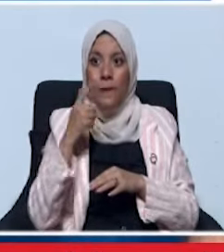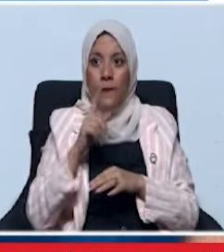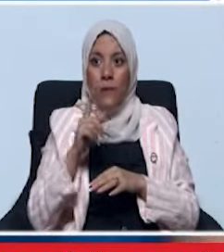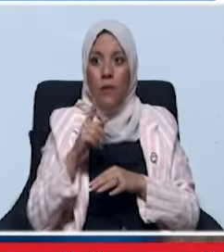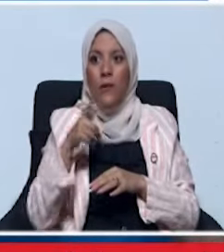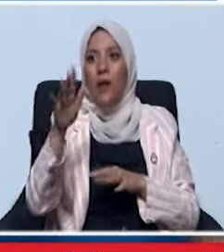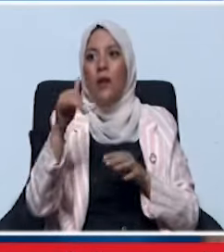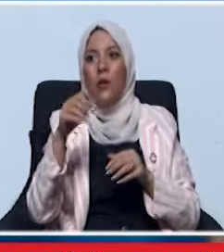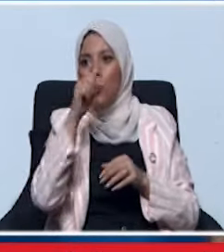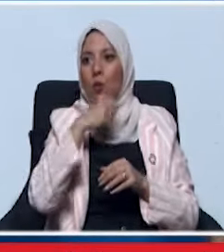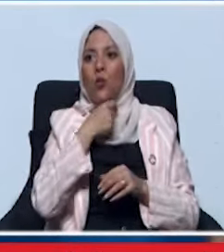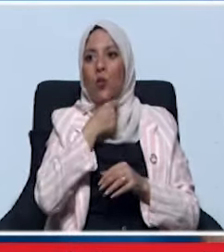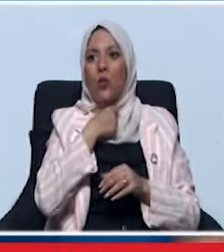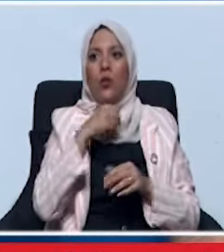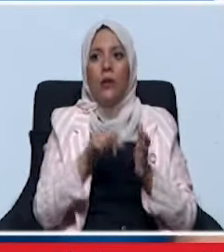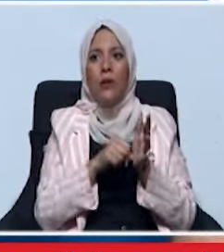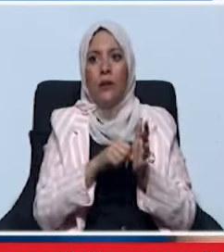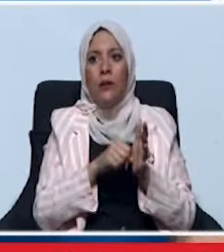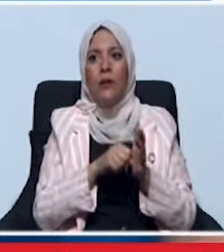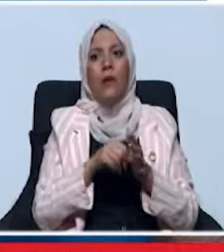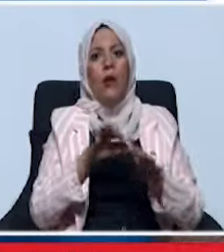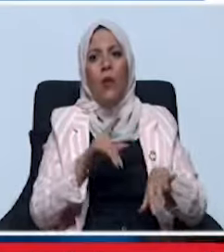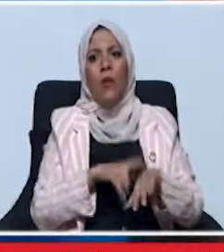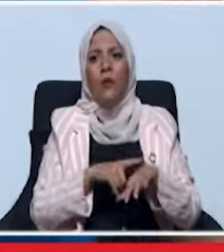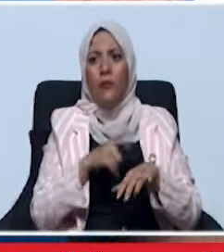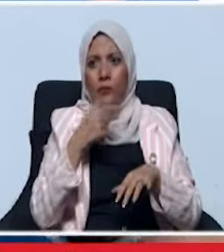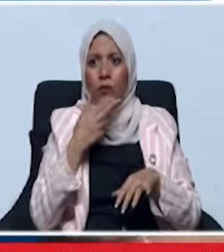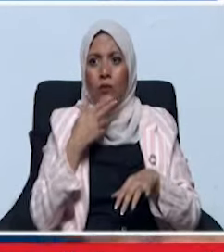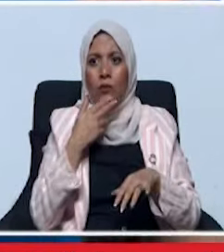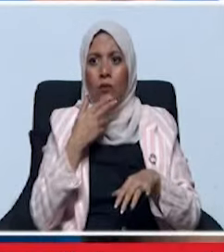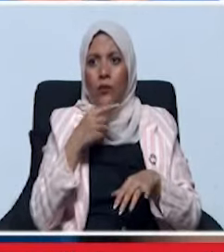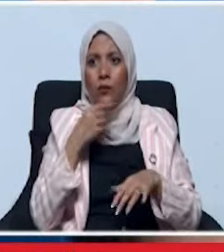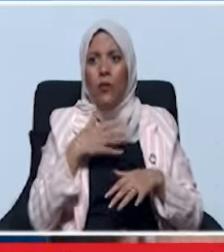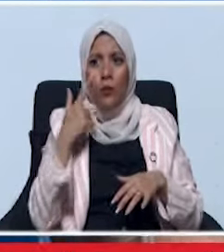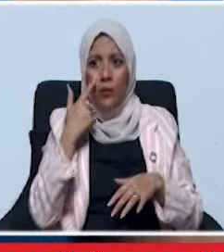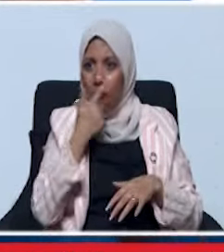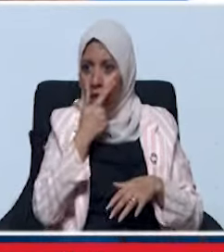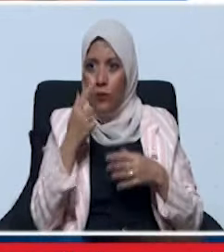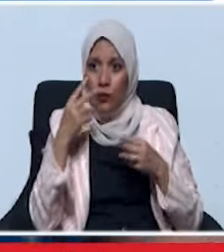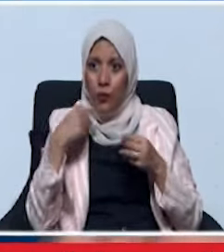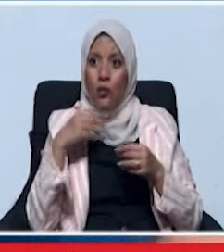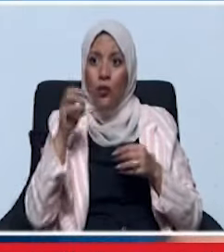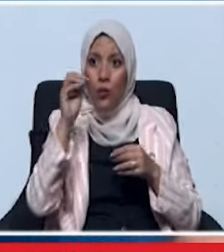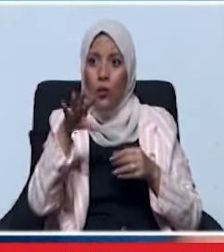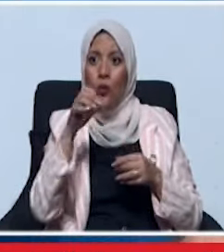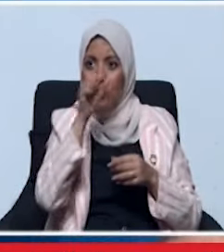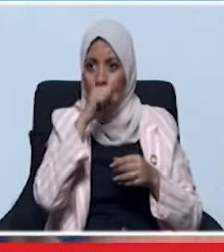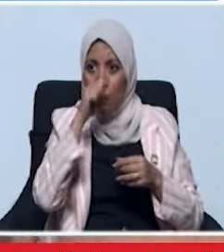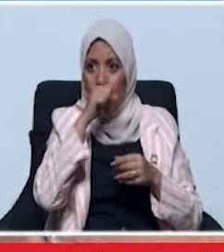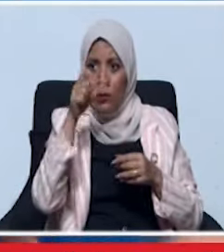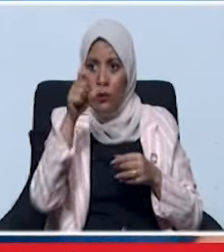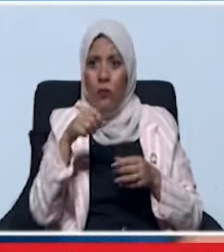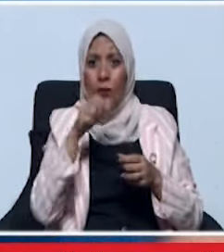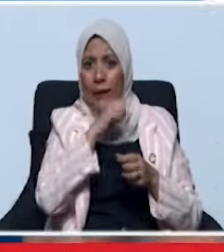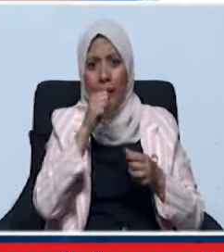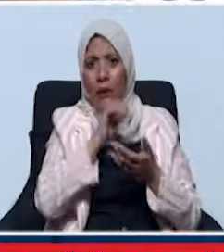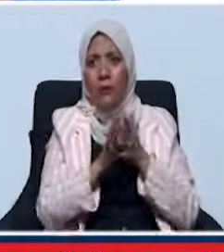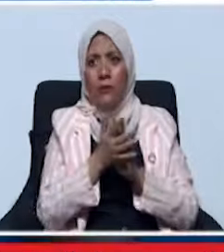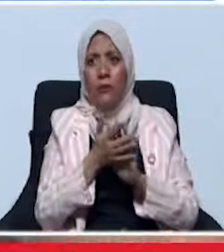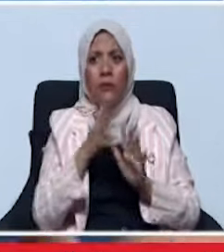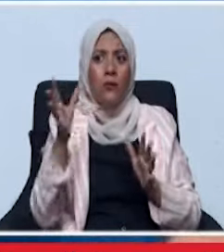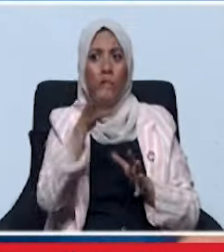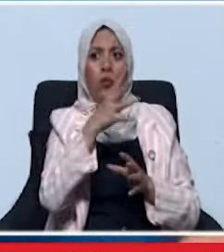يعني هتجيب لي صوت جديد يغني التتر ده؟ عمار مع، فالاستاذ عمار بطريقته الجميله قال له بص يا اسامه، احنا هنحط الولد قدام الميكروفون يغني